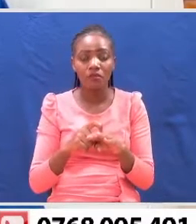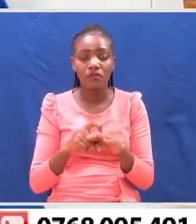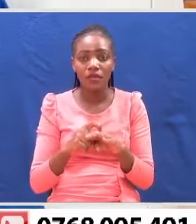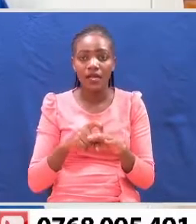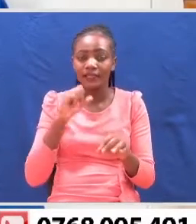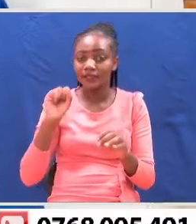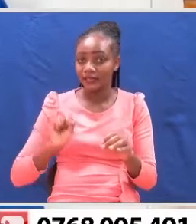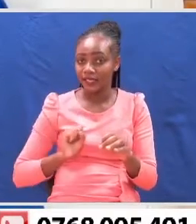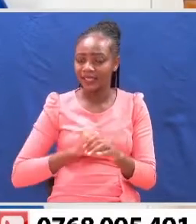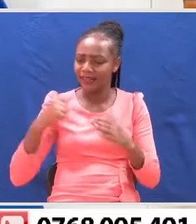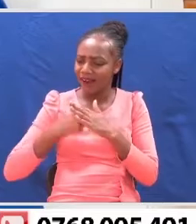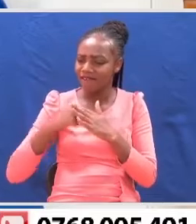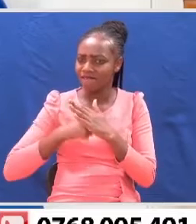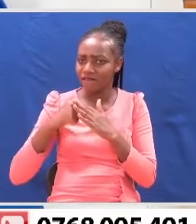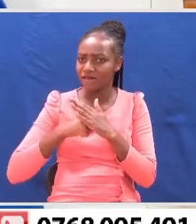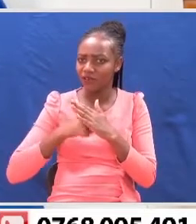wamejaribu sana